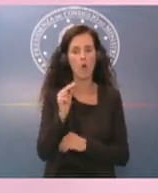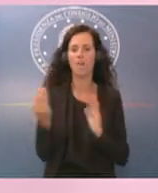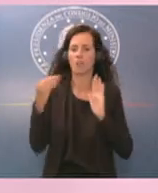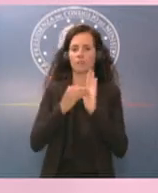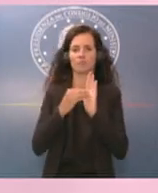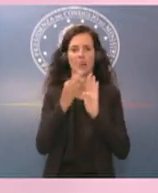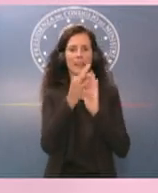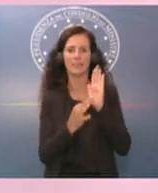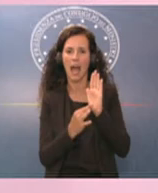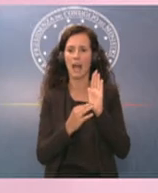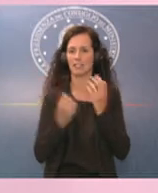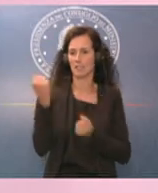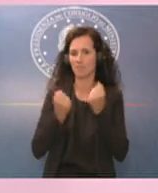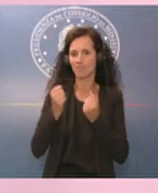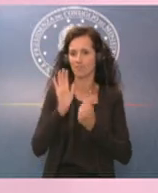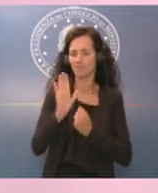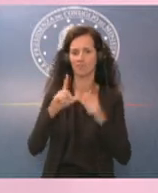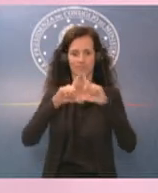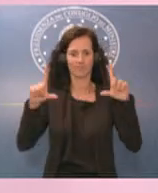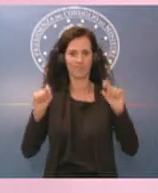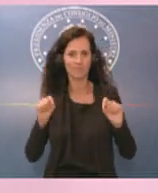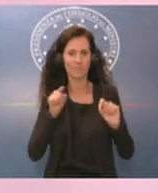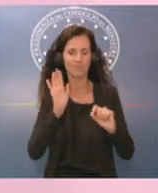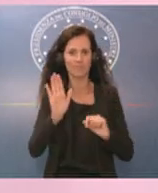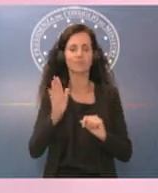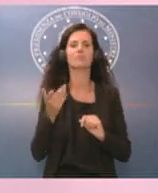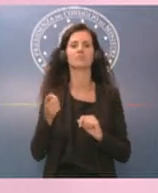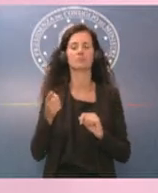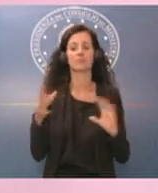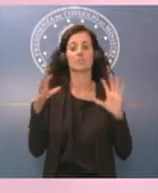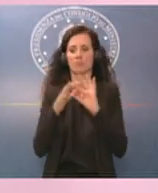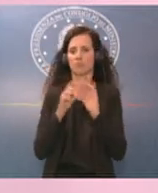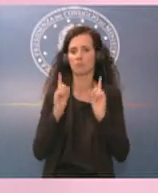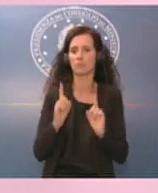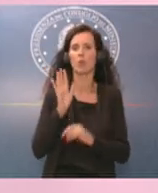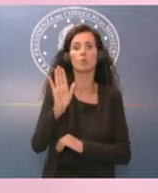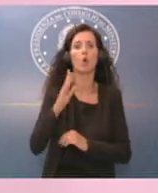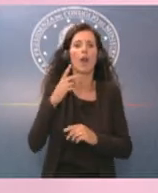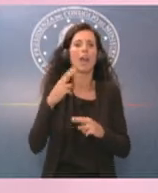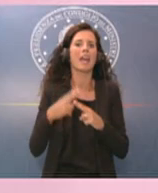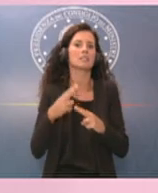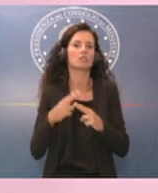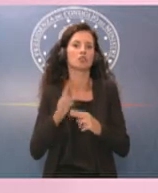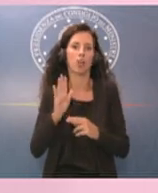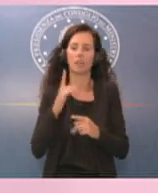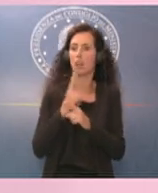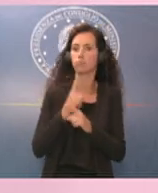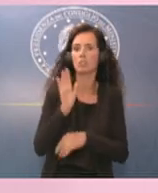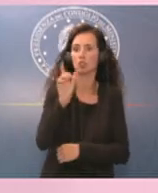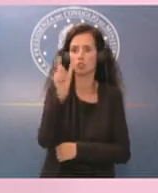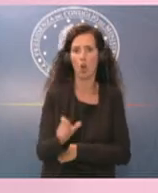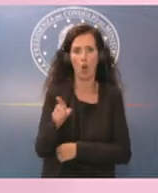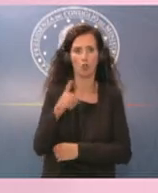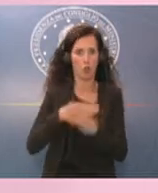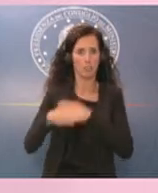del veicolo e quindi associato appunto alle esigenze delle persone con disabilità, questi